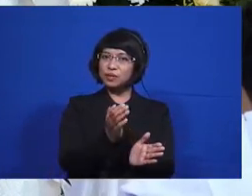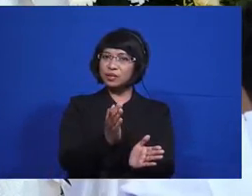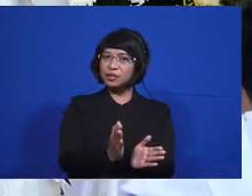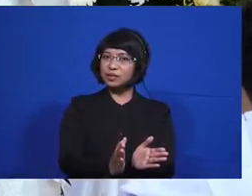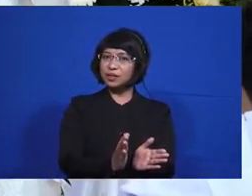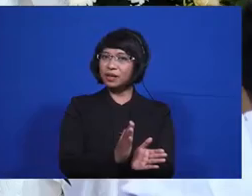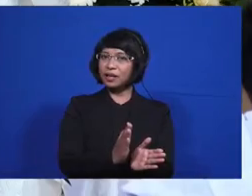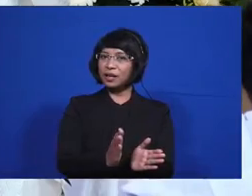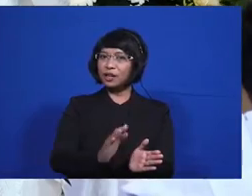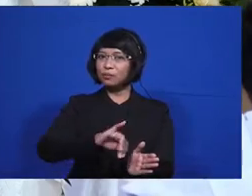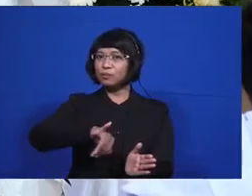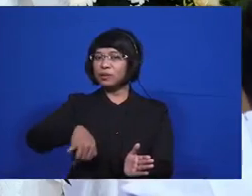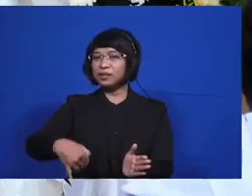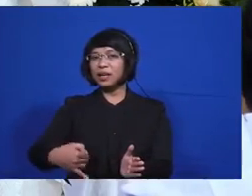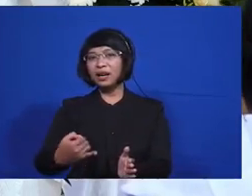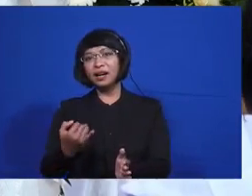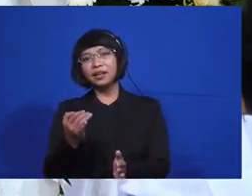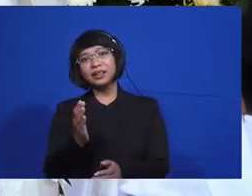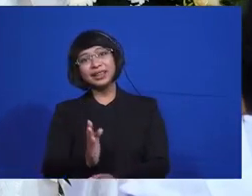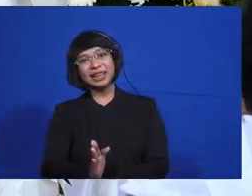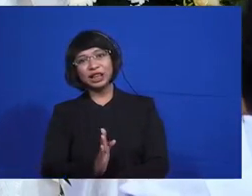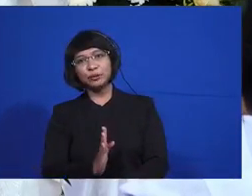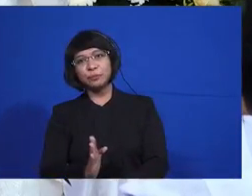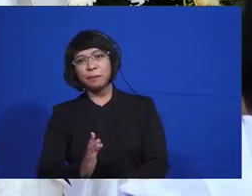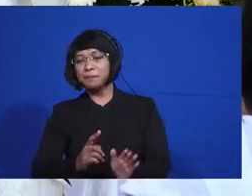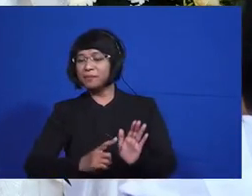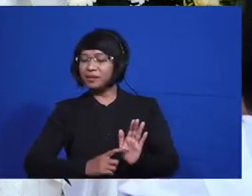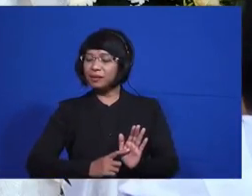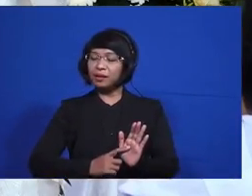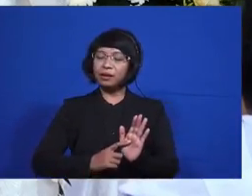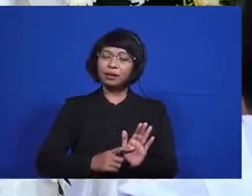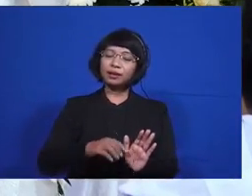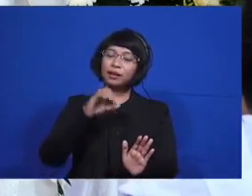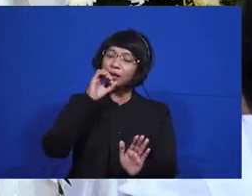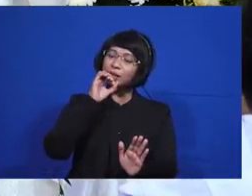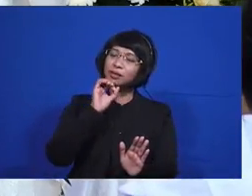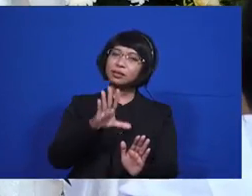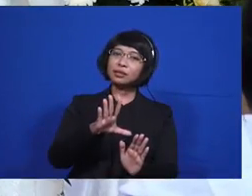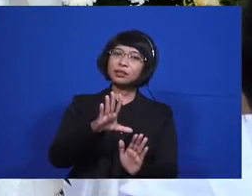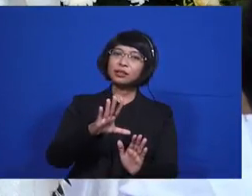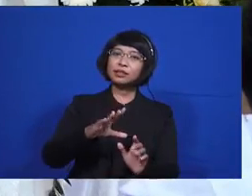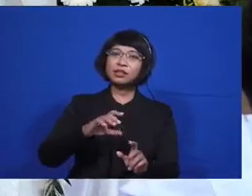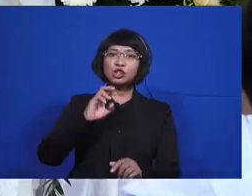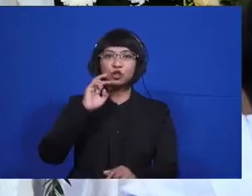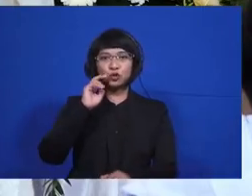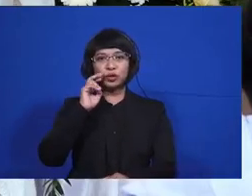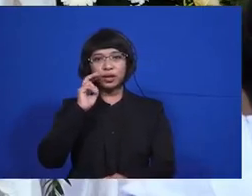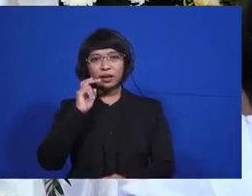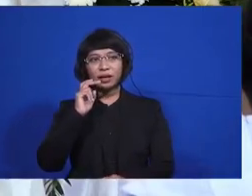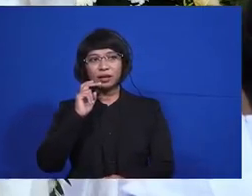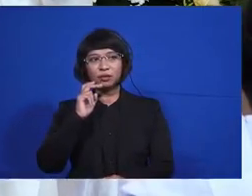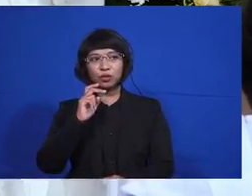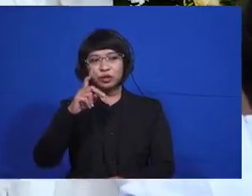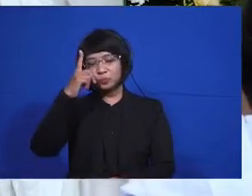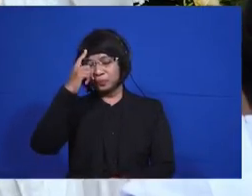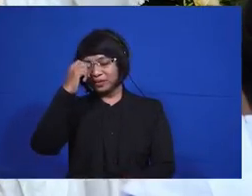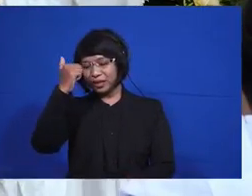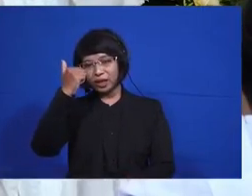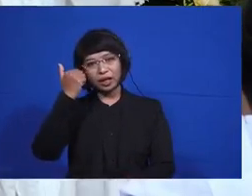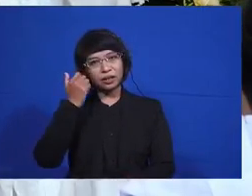umat, nyatakanlah kesediaan saudara untuk melaksanakan tugas-tugas yang dipercayakan kepada